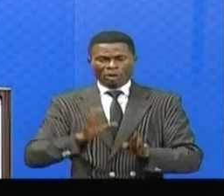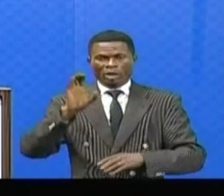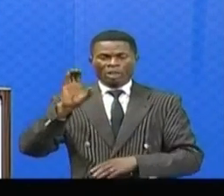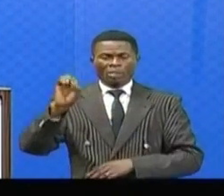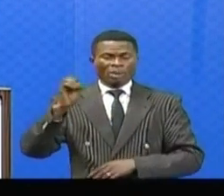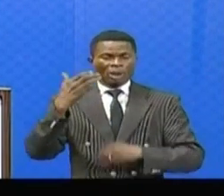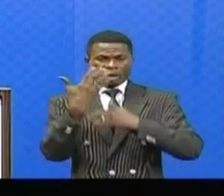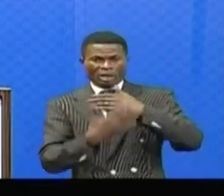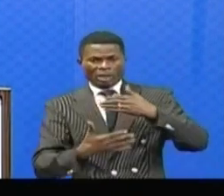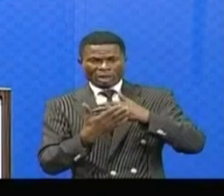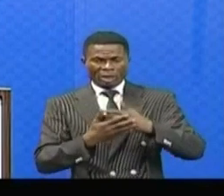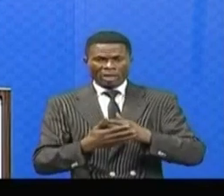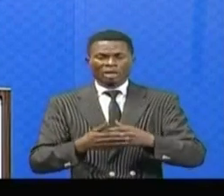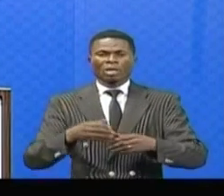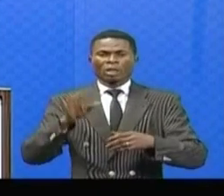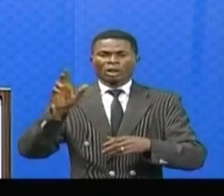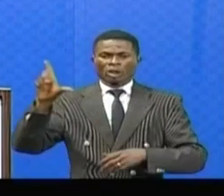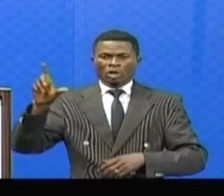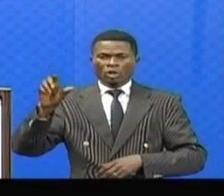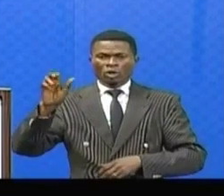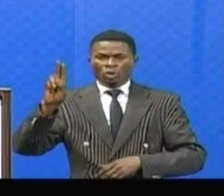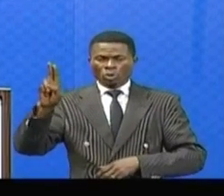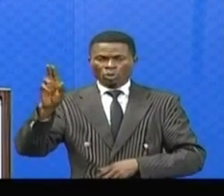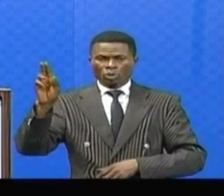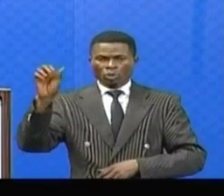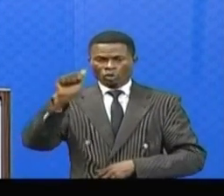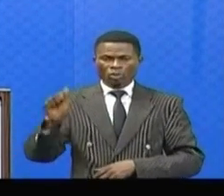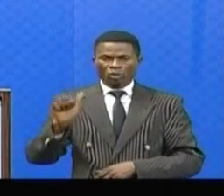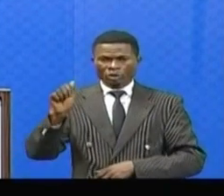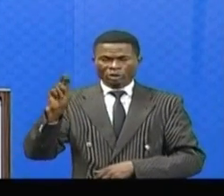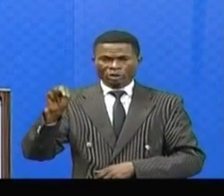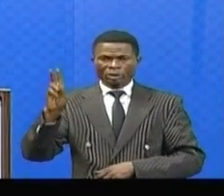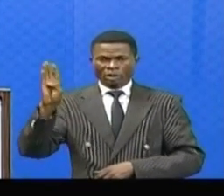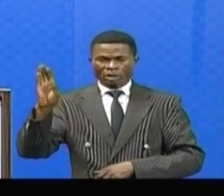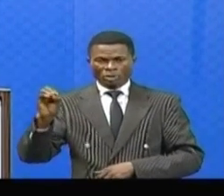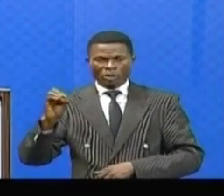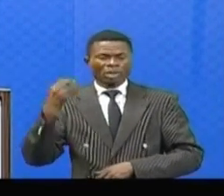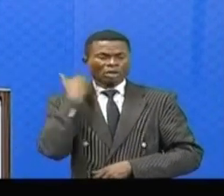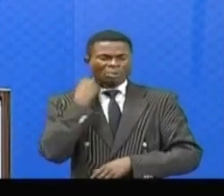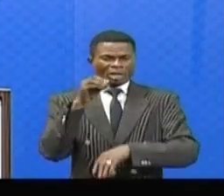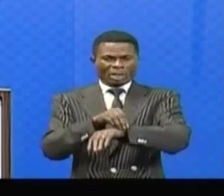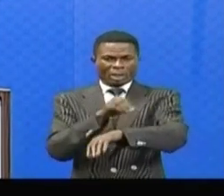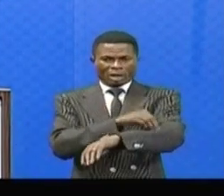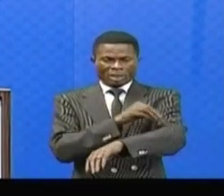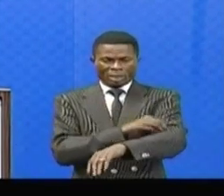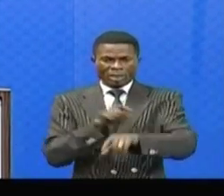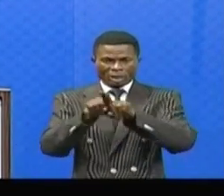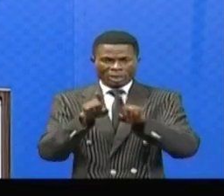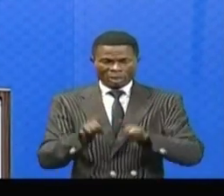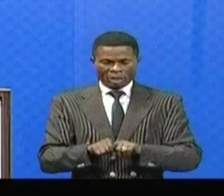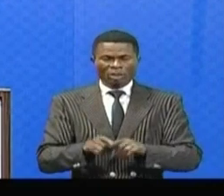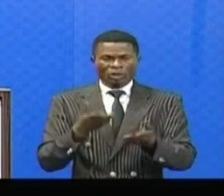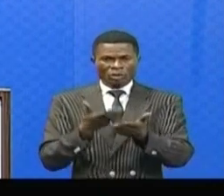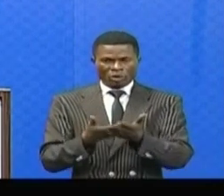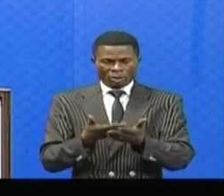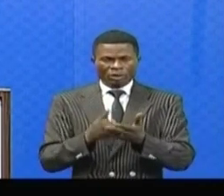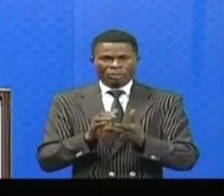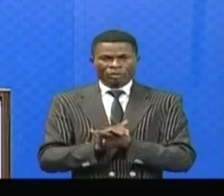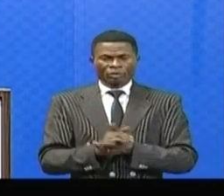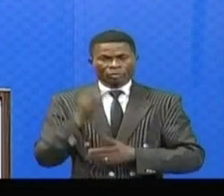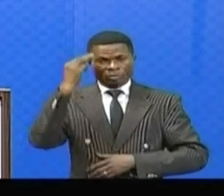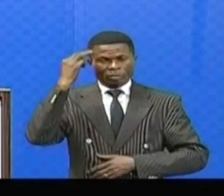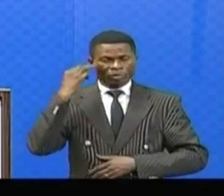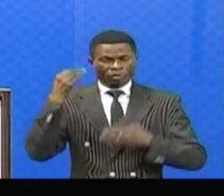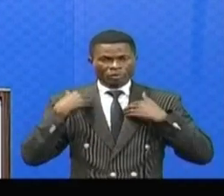les zones de santé de Lusambo et Panyamutombo dans les Sankuru, de la rougeole ainsi que du monkeypox. Le ministre